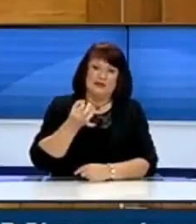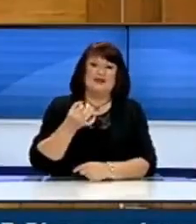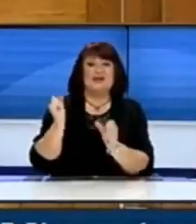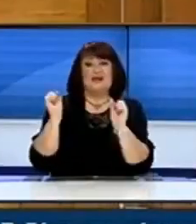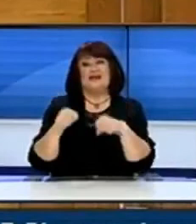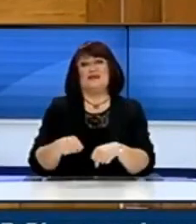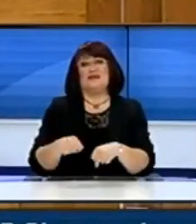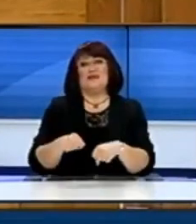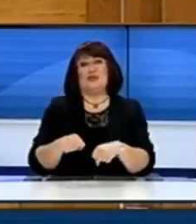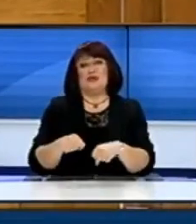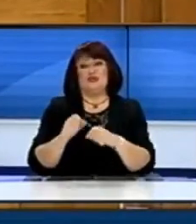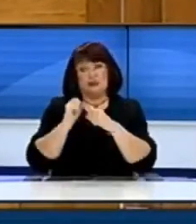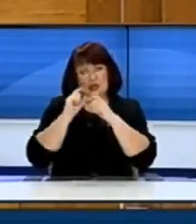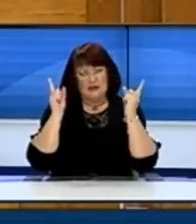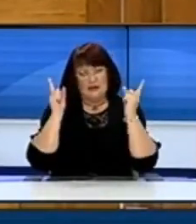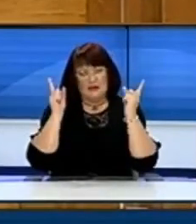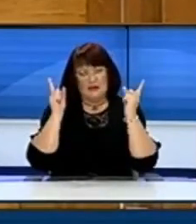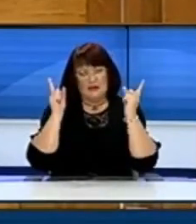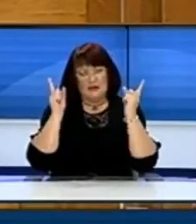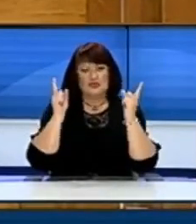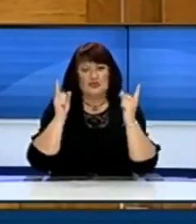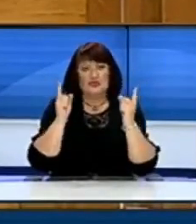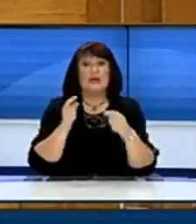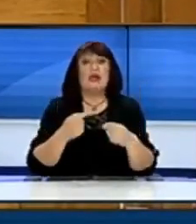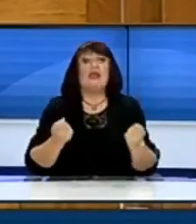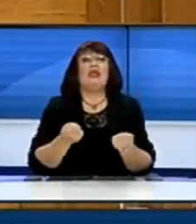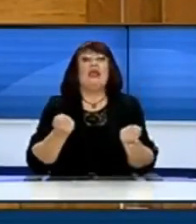συμφωνήσουμε επιτέλους σε αυτήν την αίθουσα ότι είναι